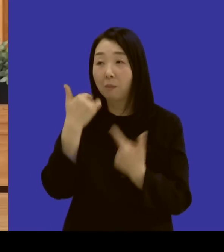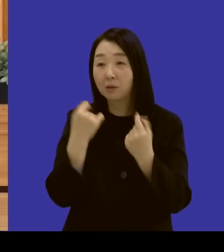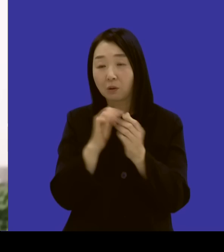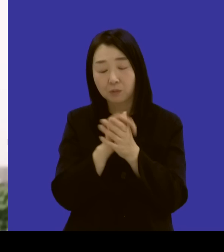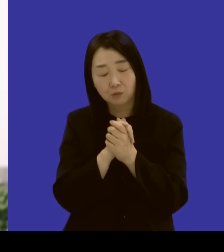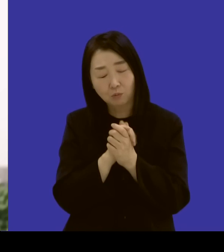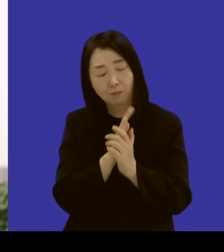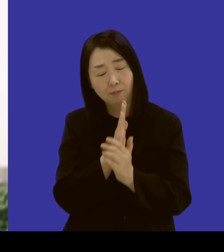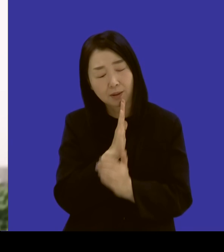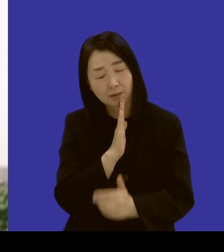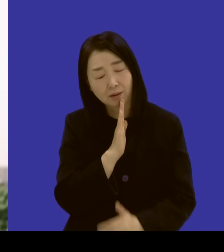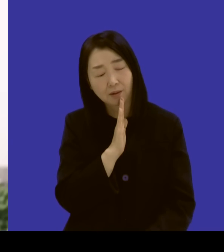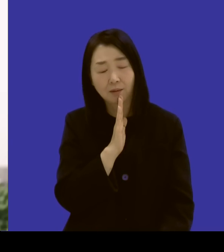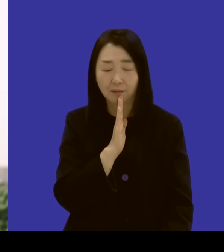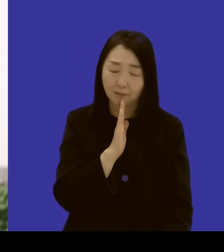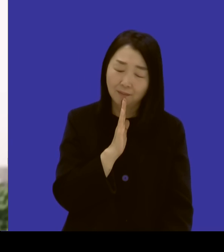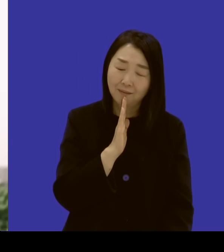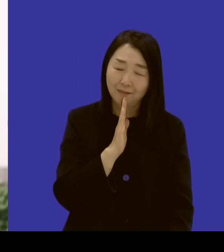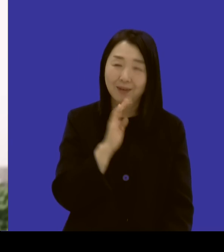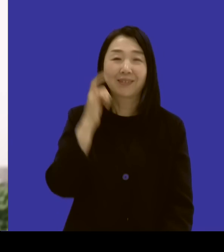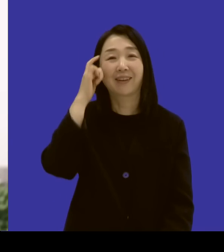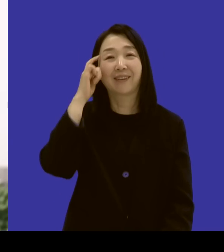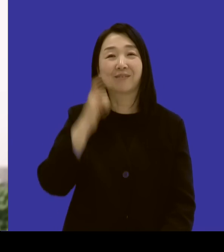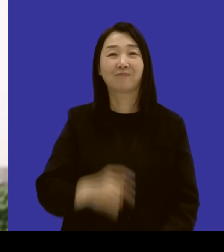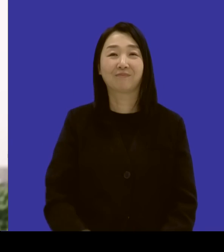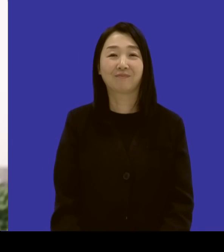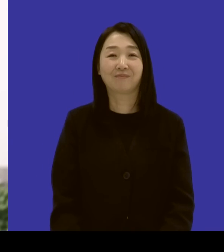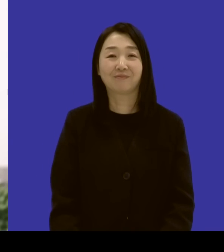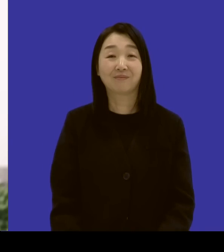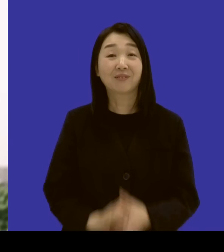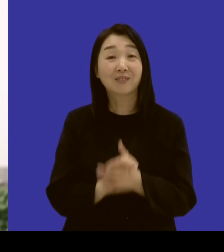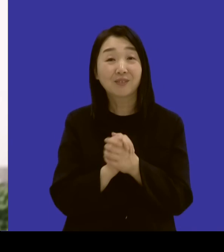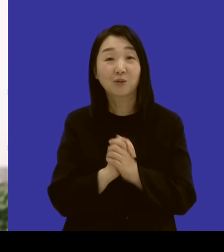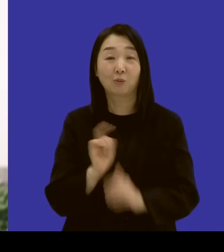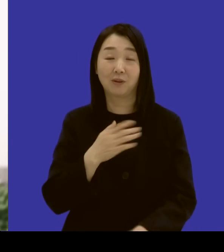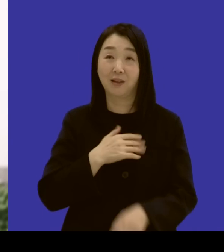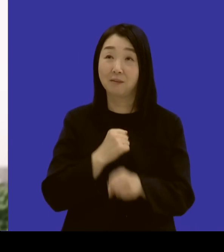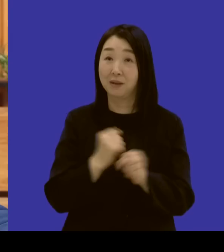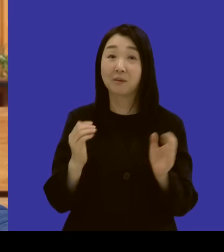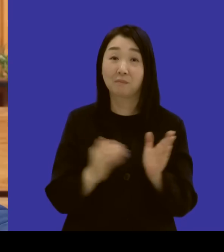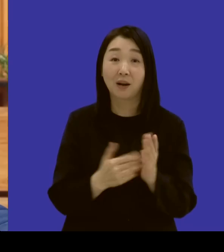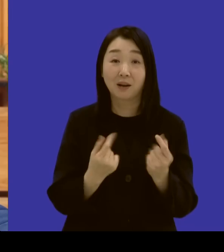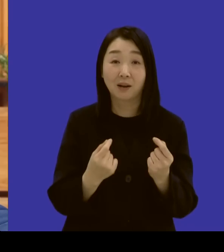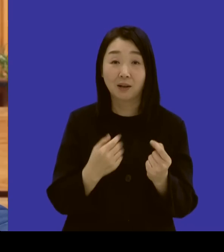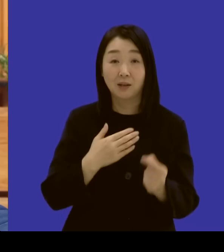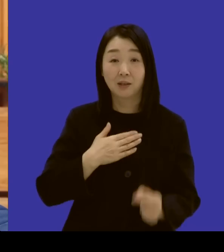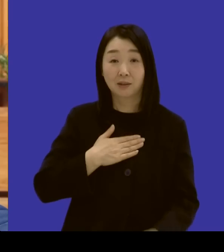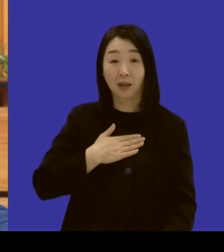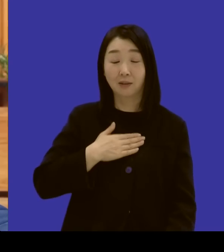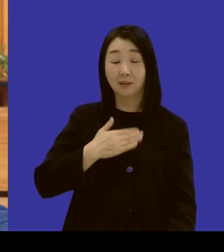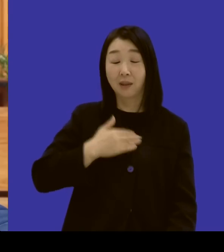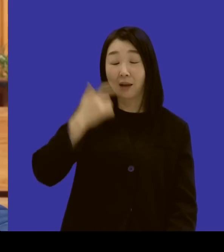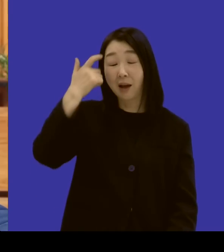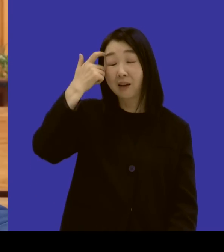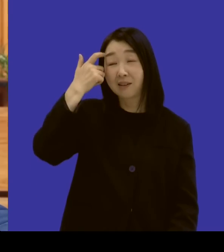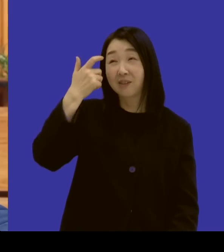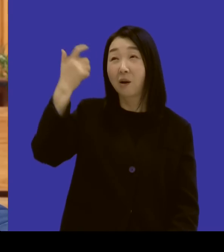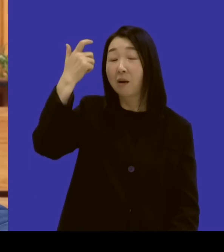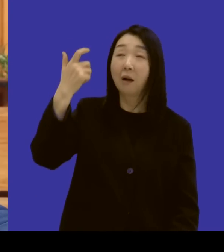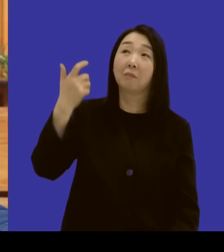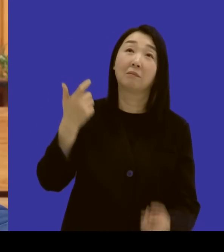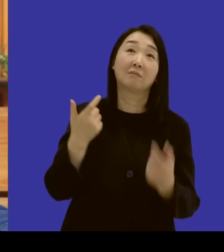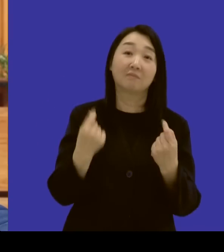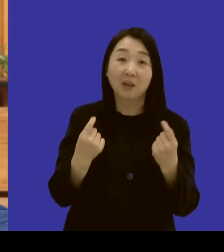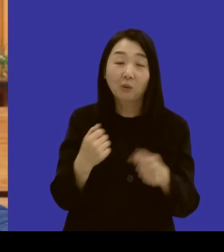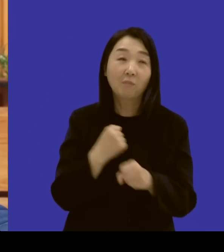기도를 했던가라는 생각을 다시 지울 수가 없는 것 같아요. 그 기도가 나를 만들었는데 나는 내가 영감인 줄 알았던 것이죠.